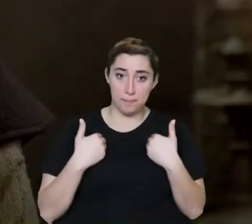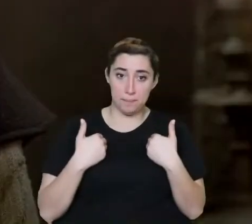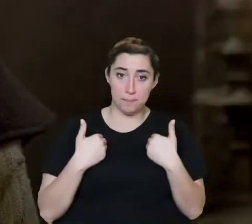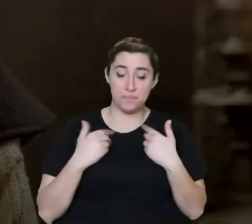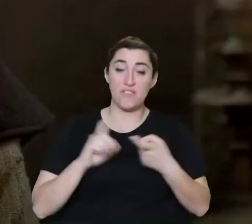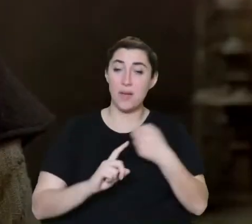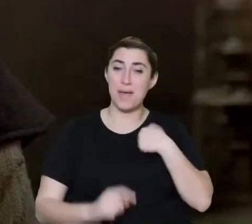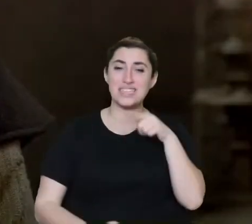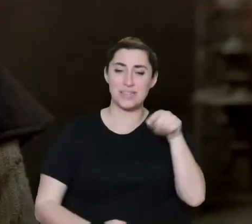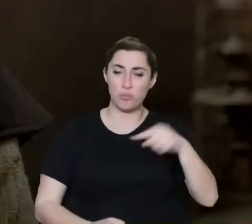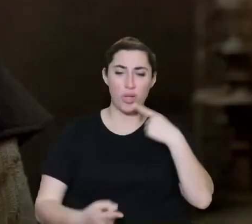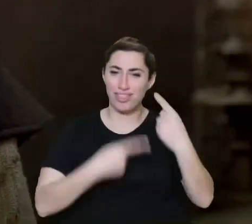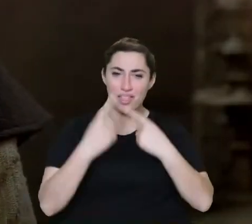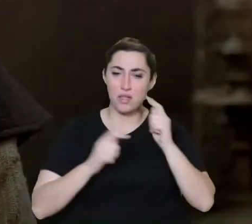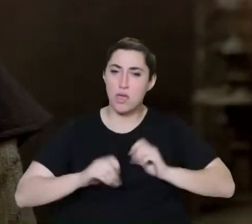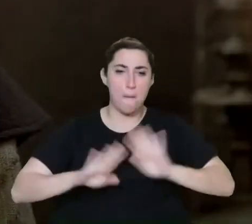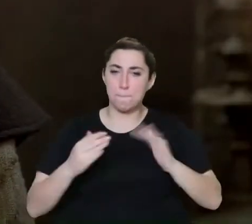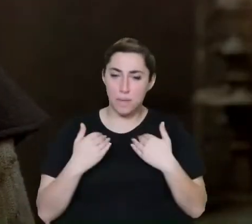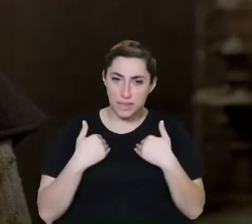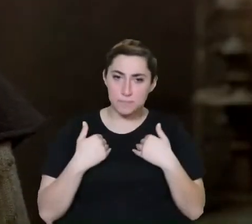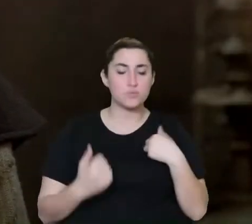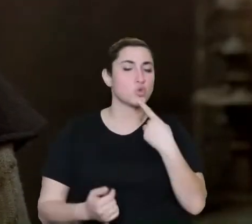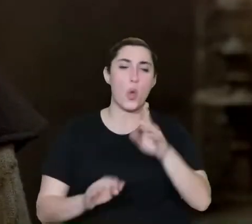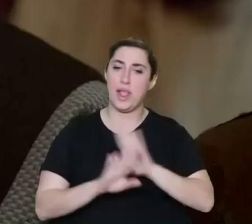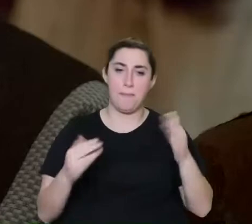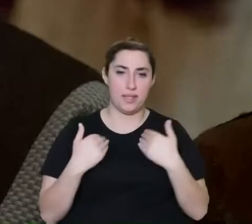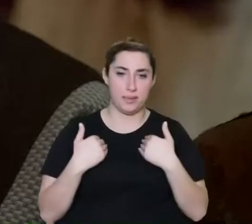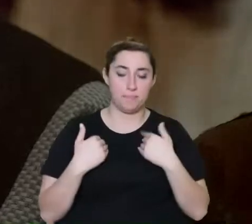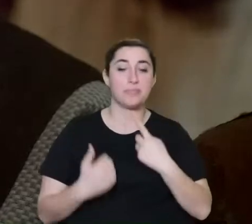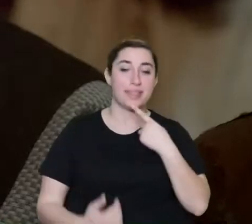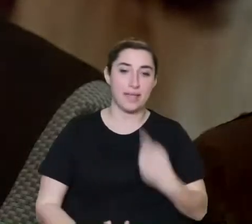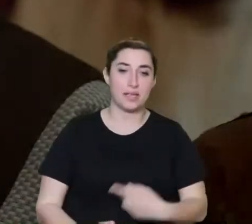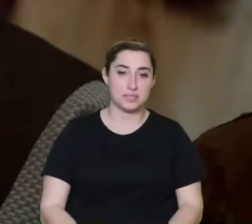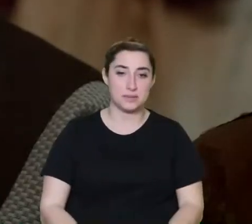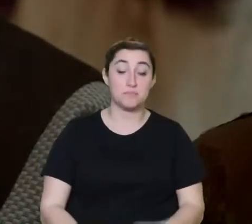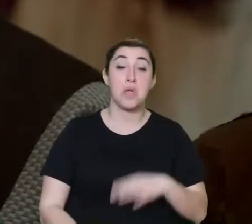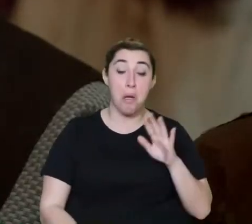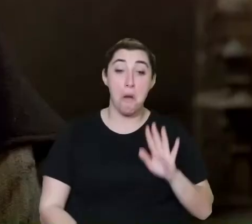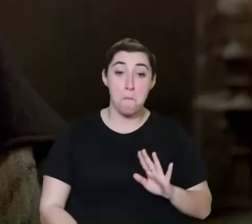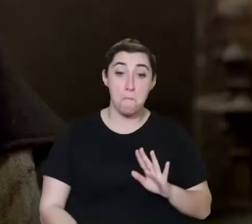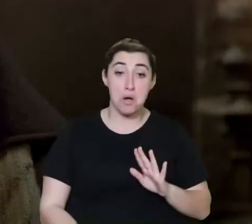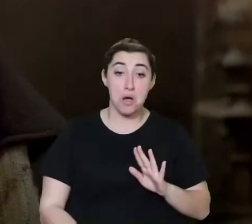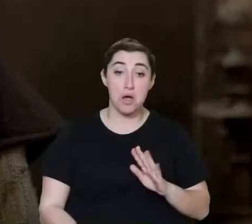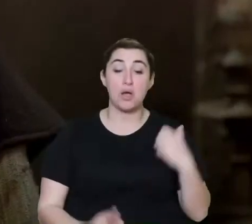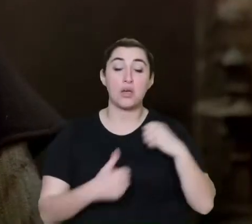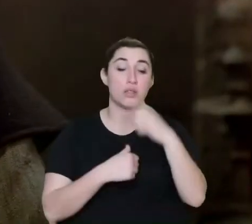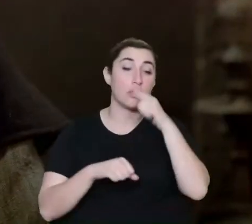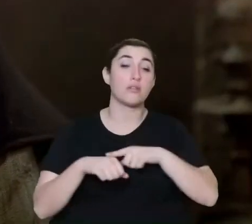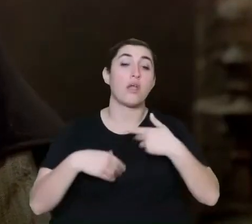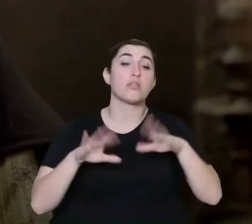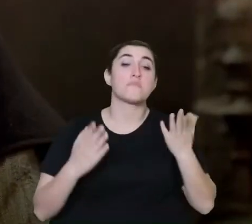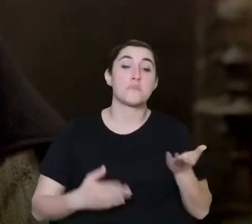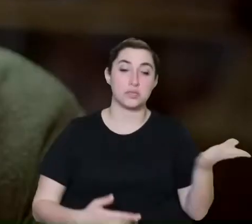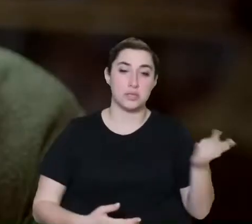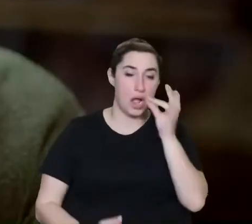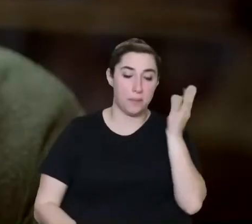benim. Ve ben senin bu dediğini ne yaptım, ne söyledim. der. Ama gene inanmaz